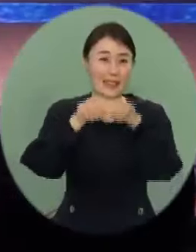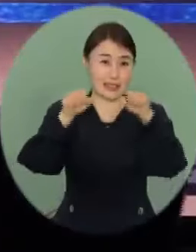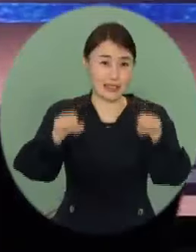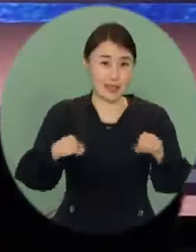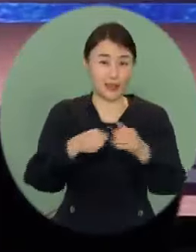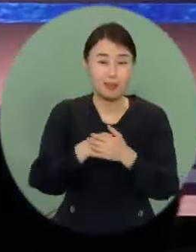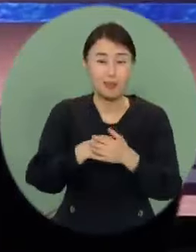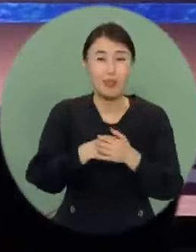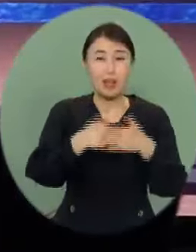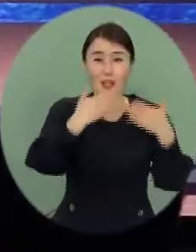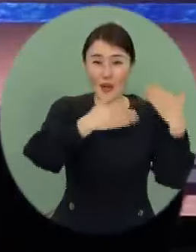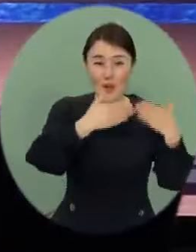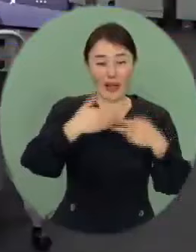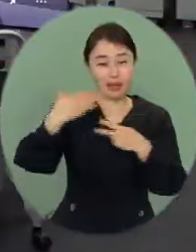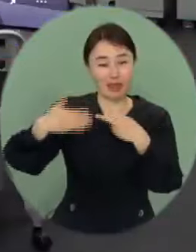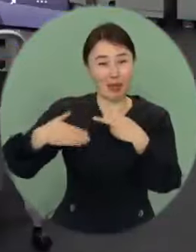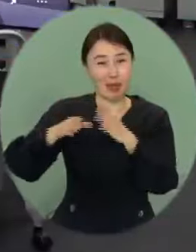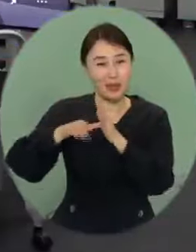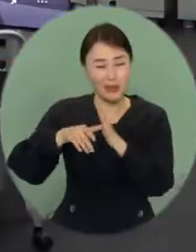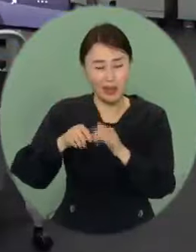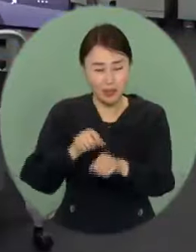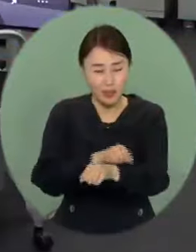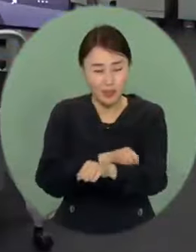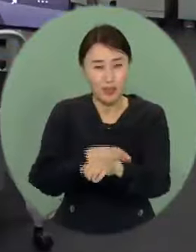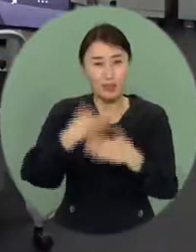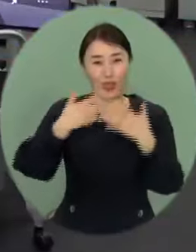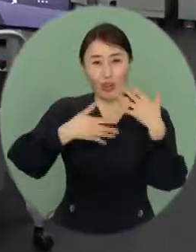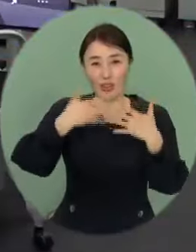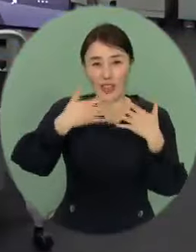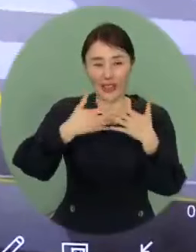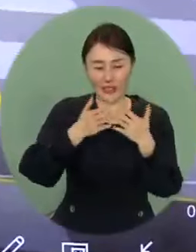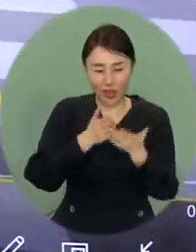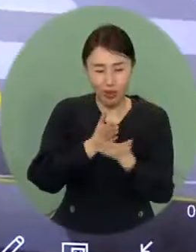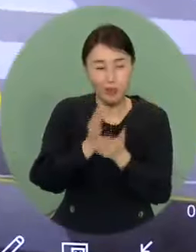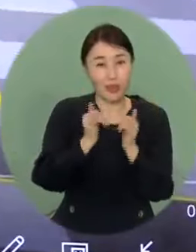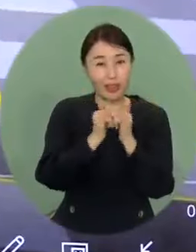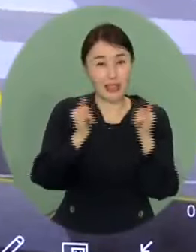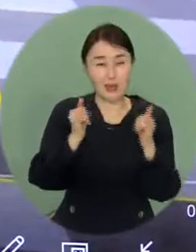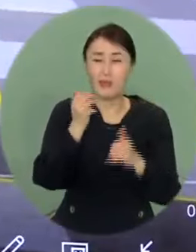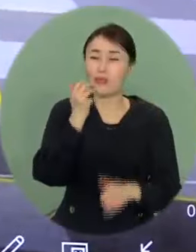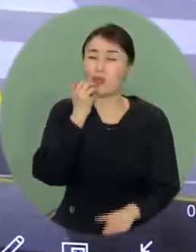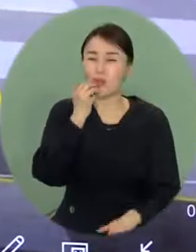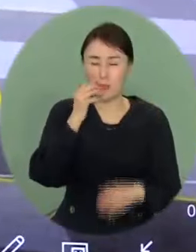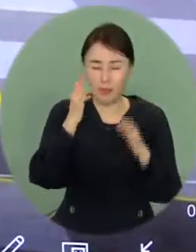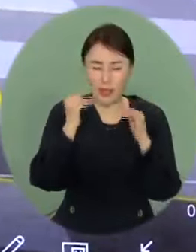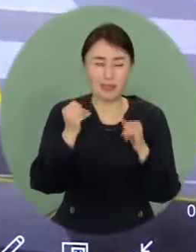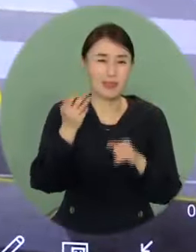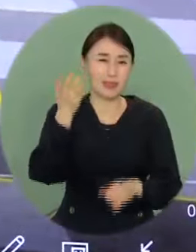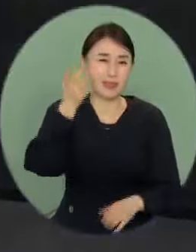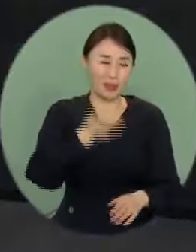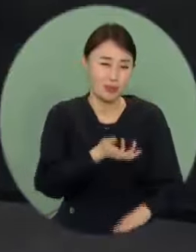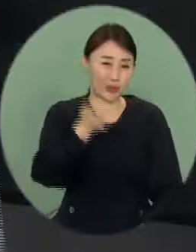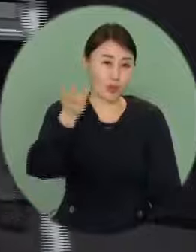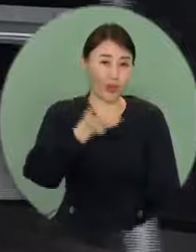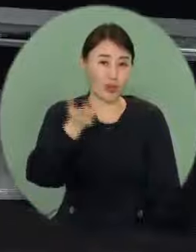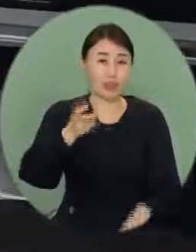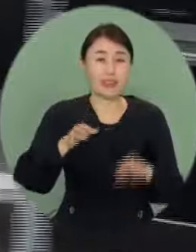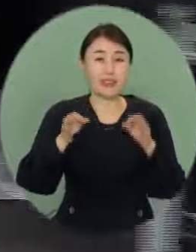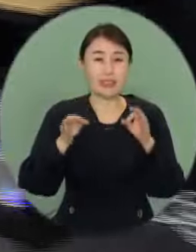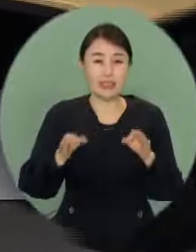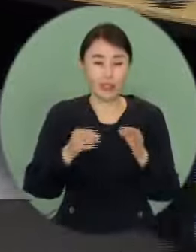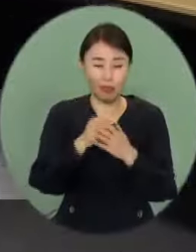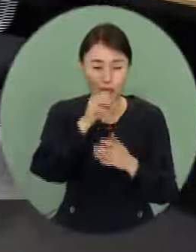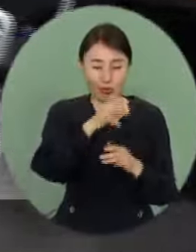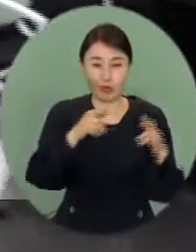영화 드라마 제작에 반드시 필요한 특수 영상 분야 전문 인력은 수도권에 쏠려 있습니다 이제는 광주에서도